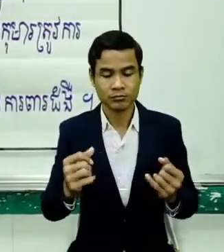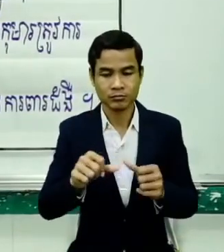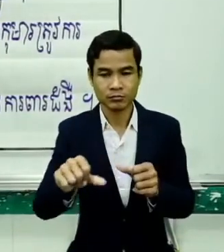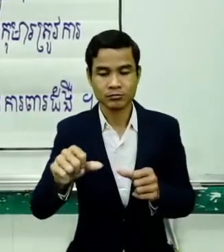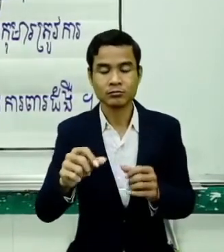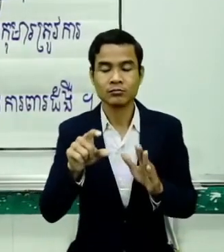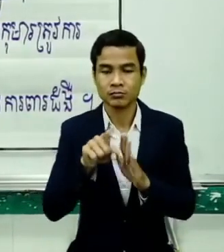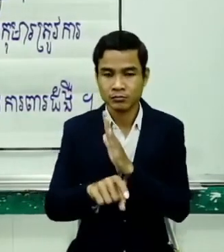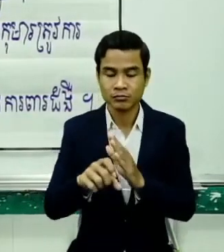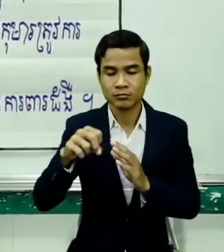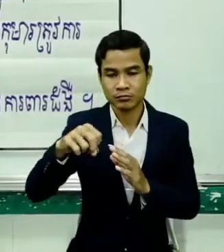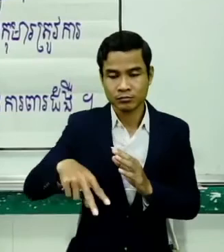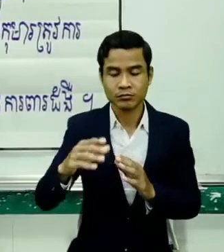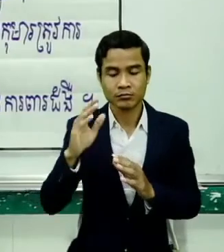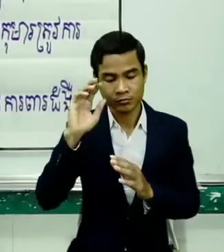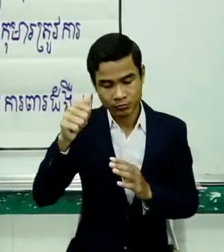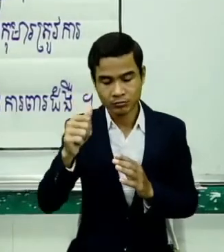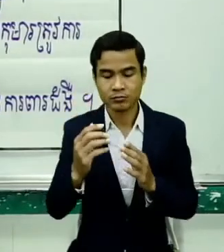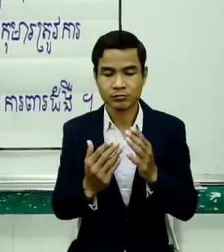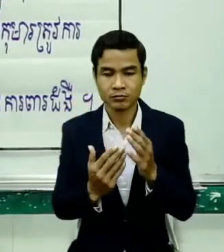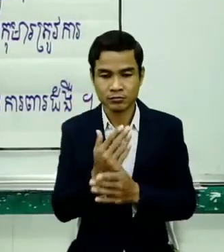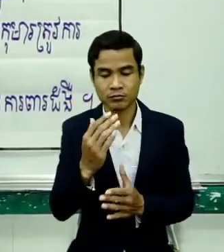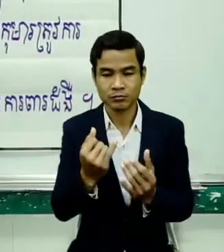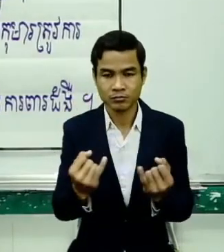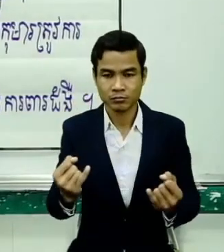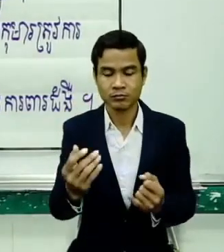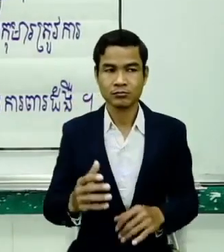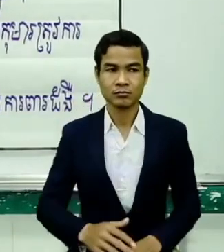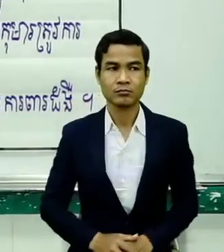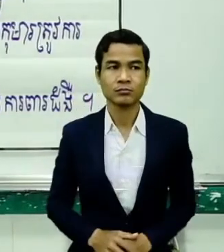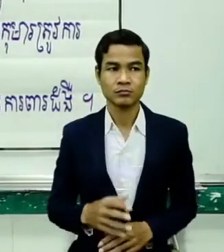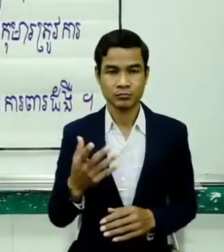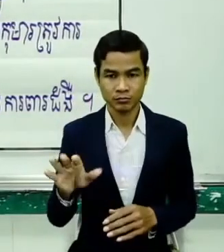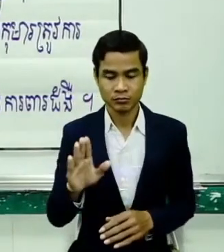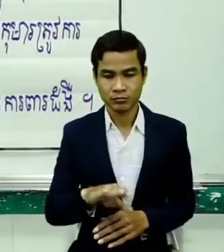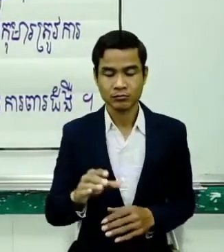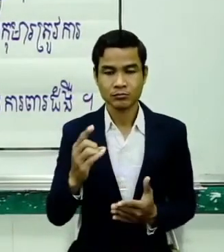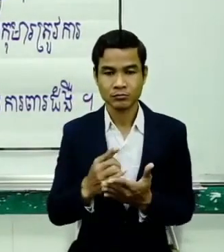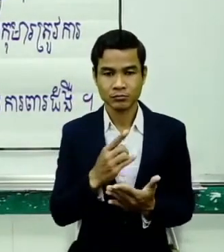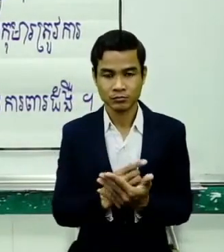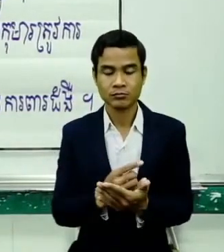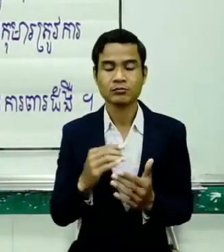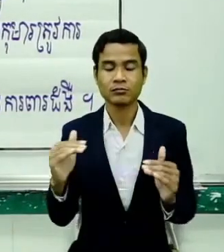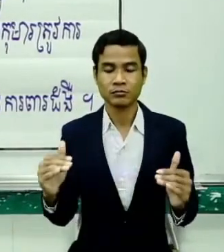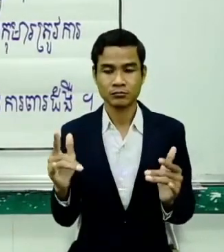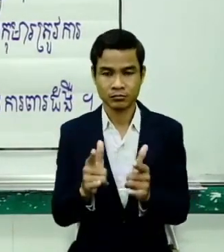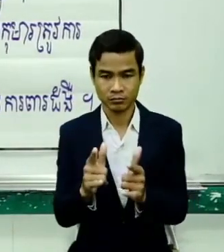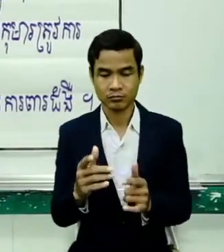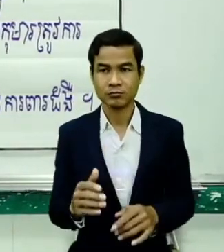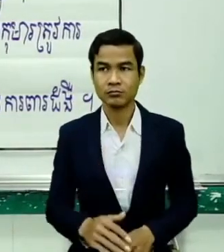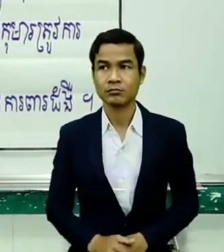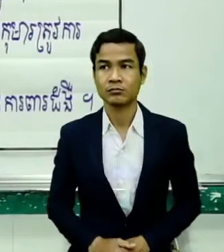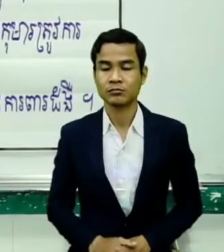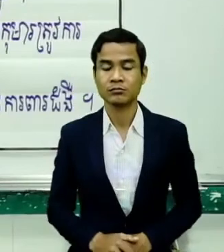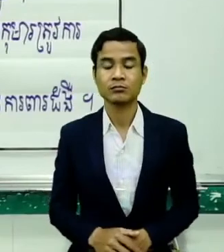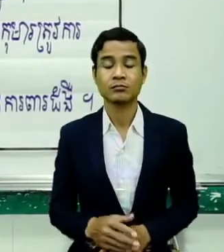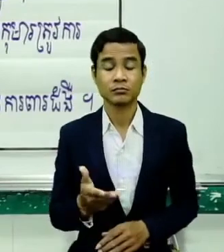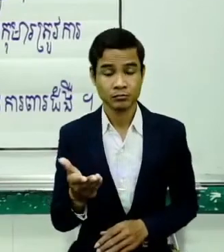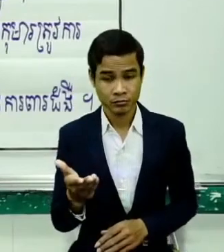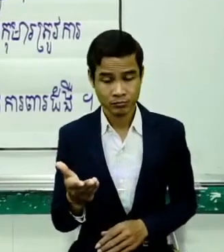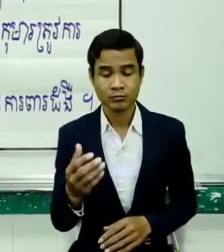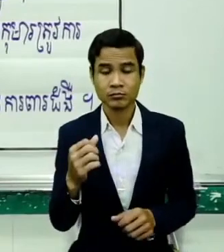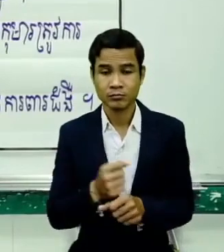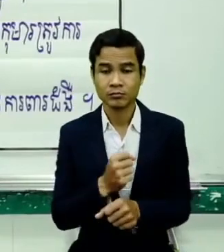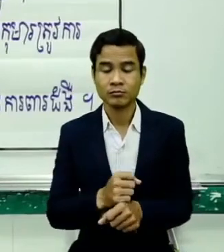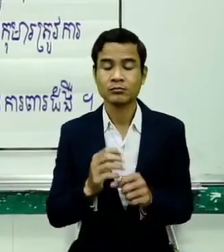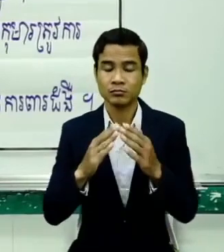តម្រូវការនិងសិទ្ធិរបស់កុមារហើយមេរៀនសង្ខេបព្រមទាំងកិច្ច